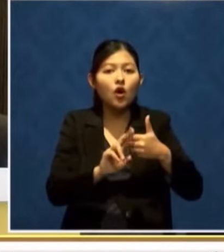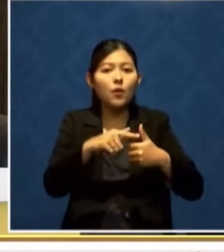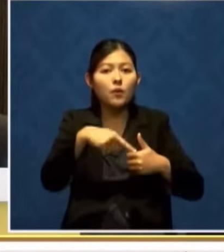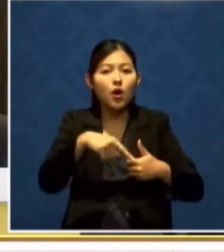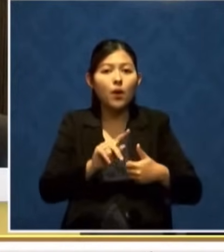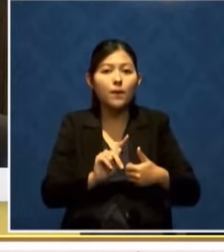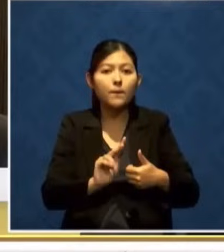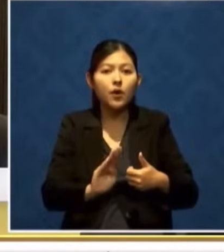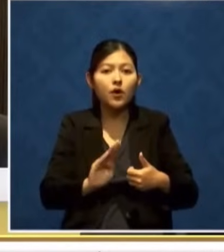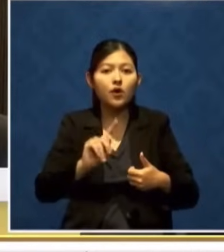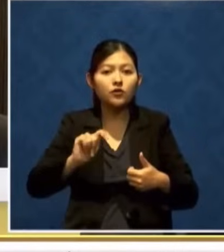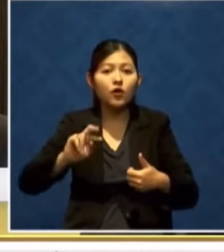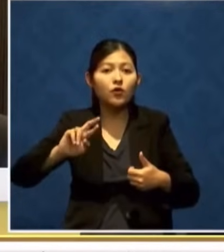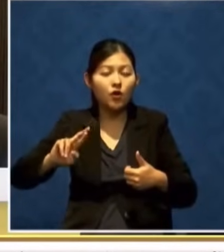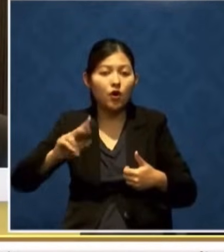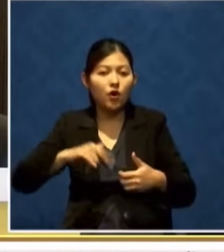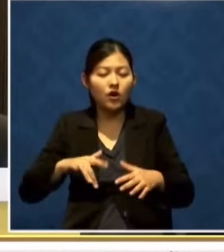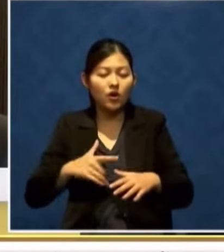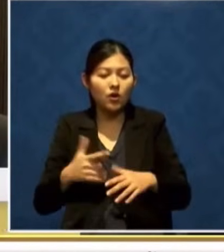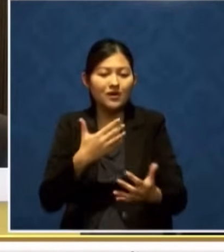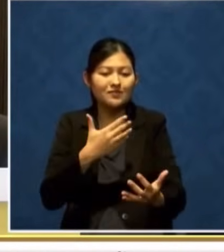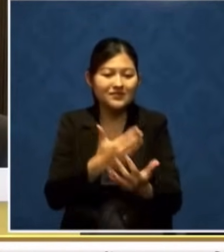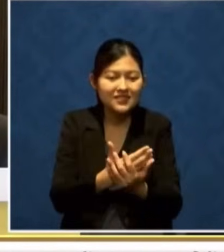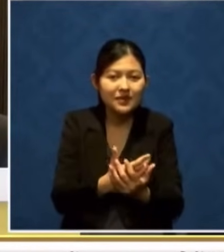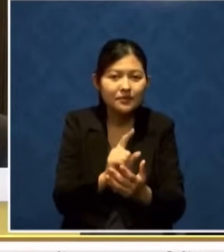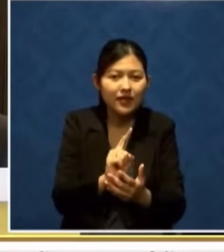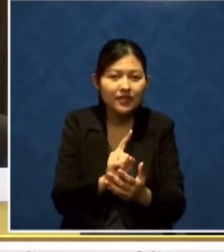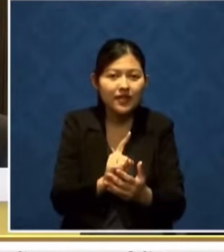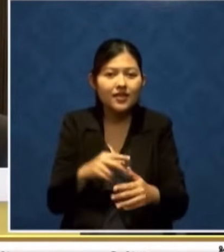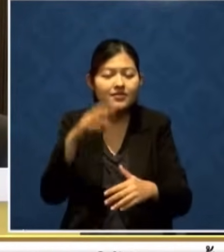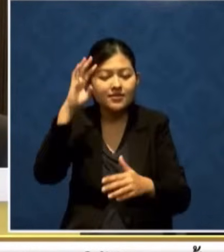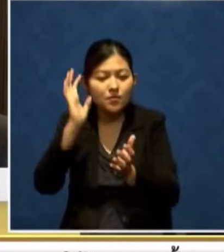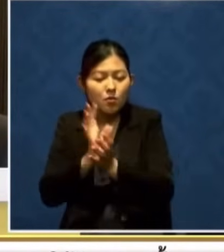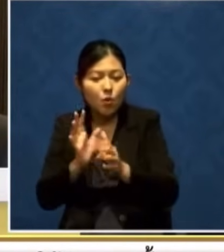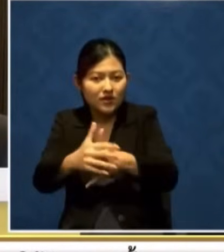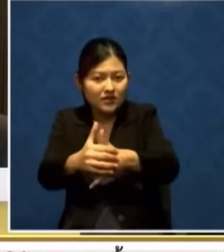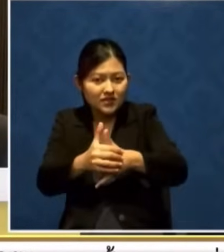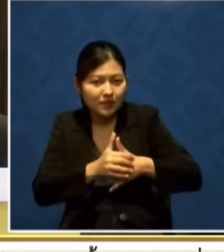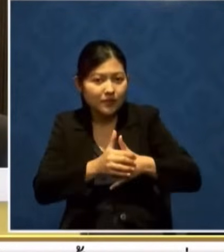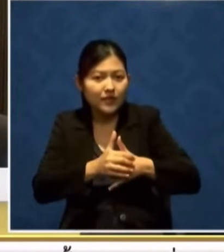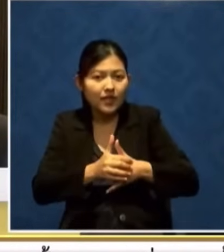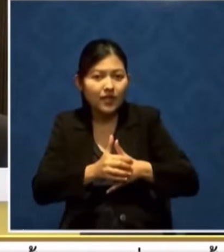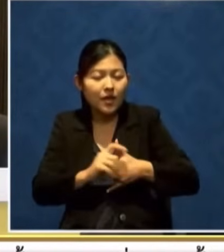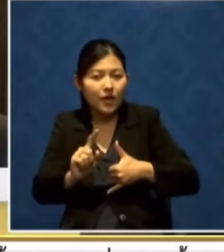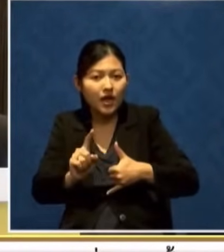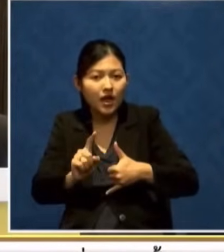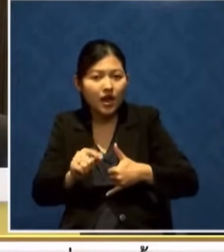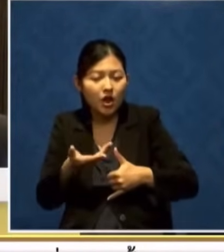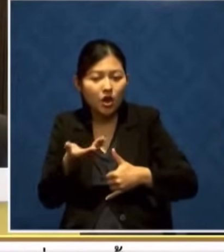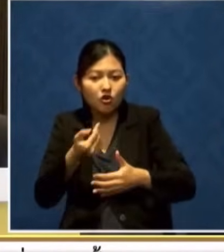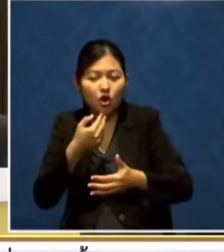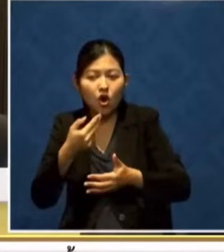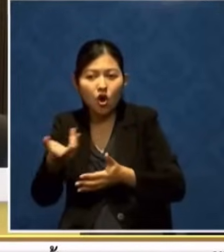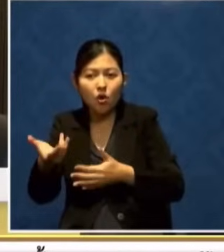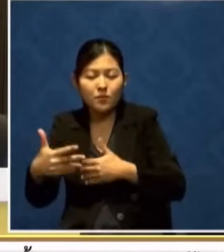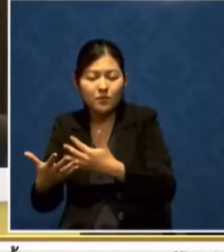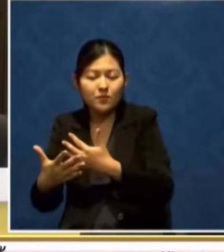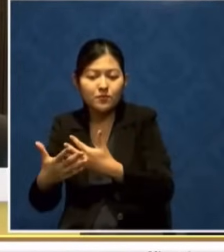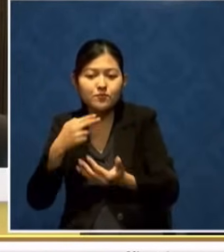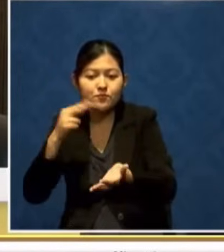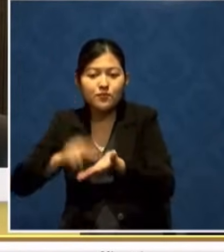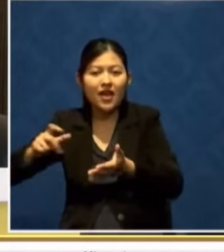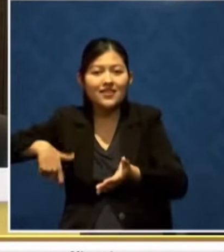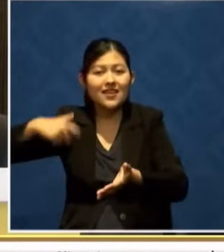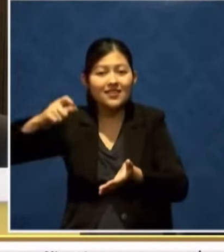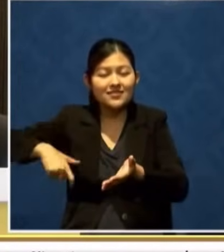และนำไปสู่การจับกุมนายตำรวจคนหนึ่งที่มีการขอหมายจับจากศาลโดย